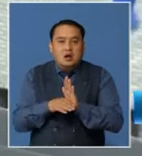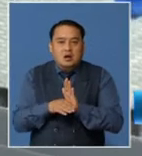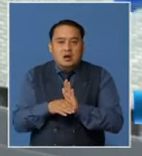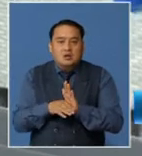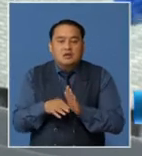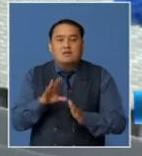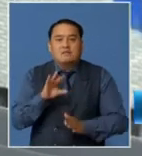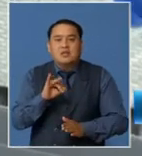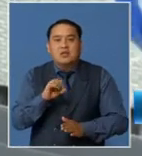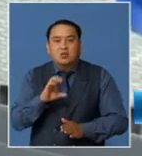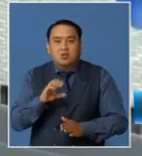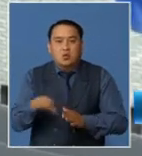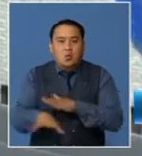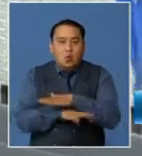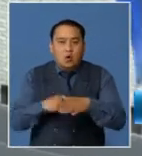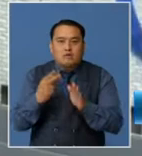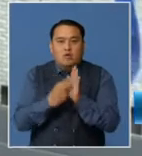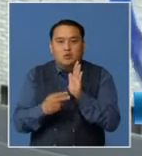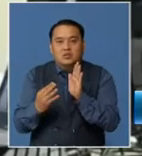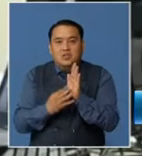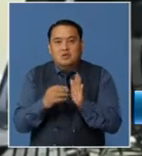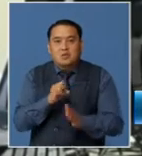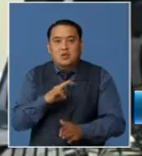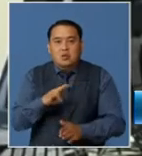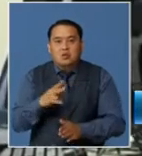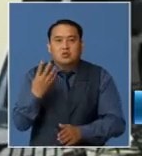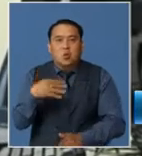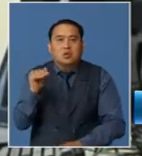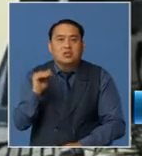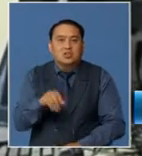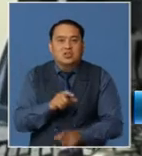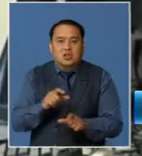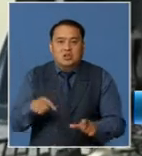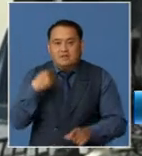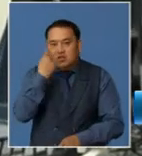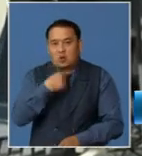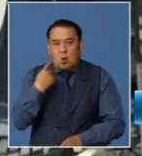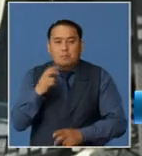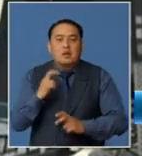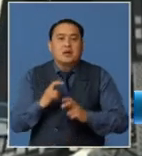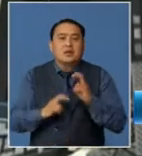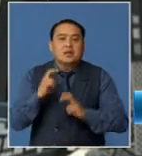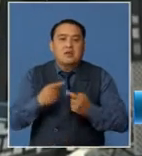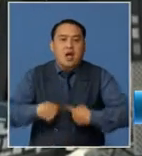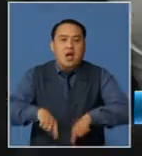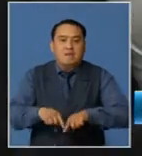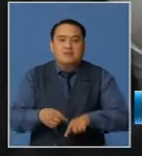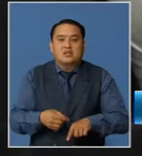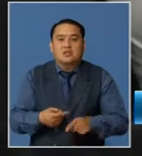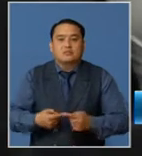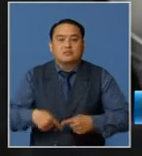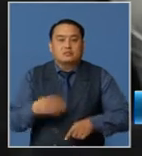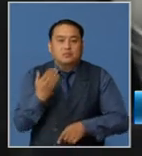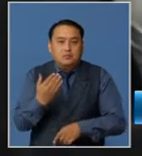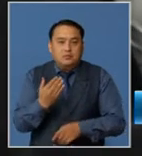злоумышленникам удалось украсть 89 миллионов евро у более чем 40 тысяч физических лиц, предприятий и финансовых